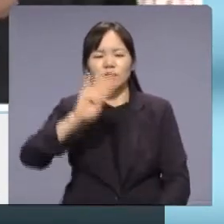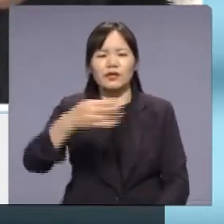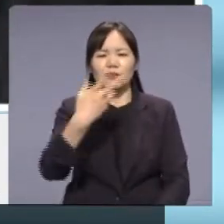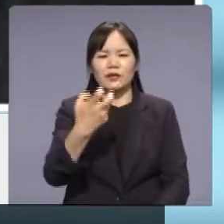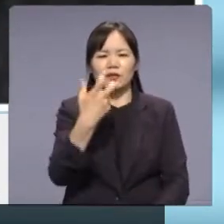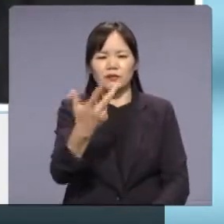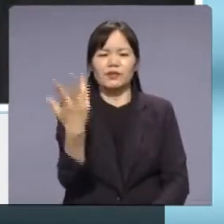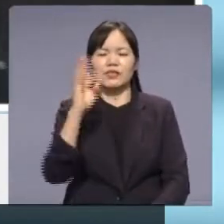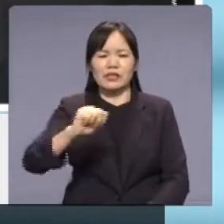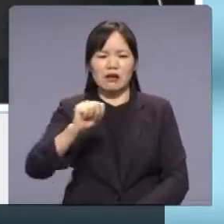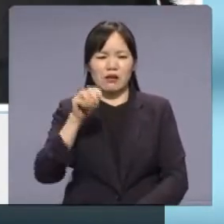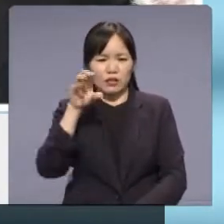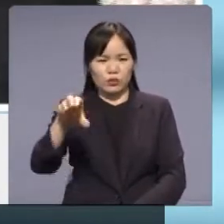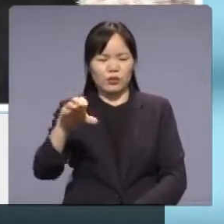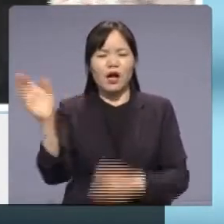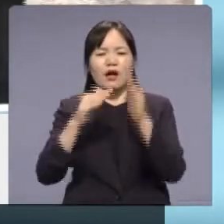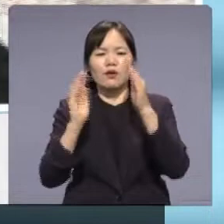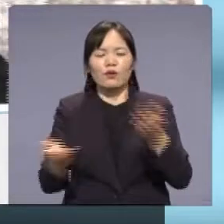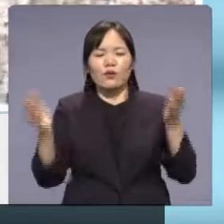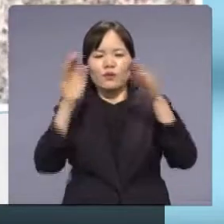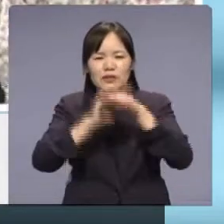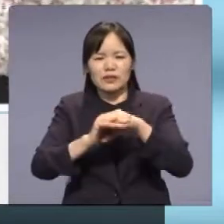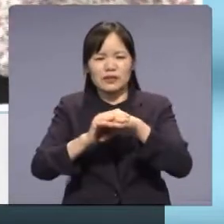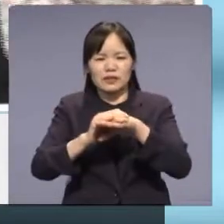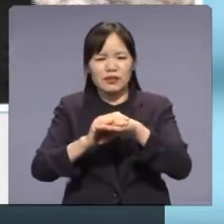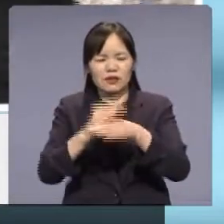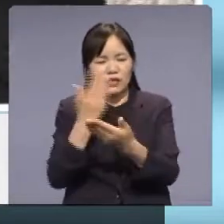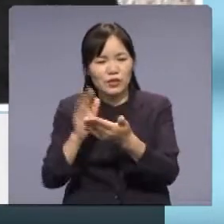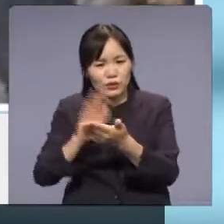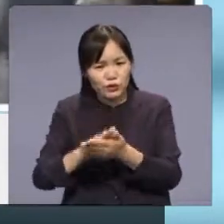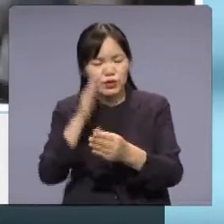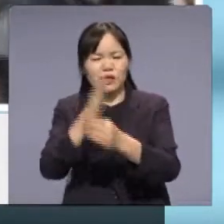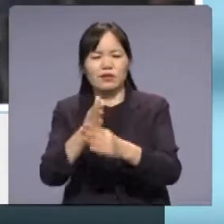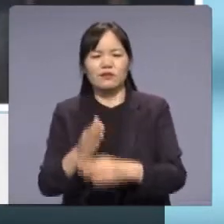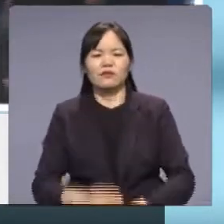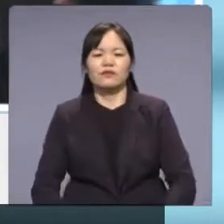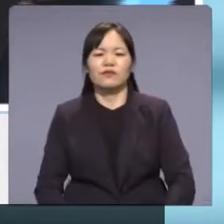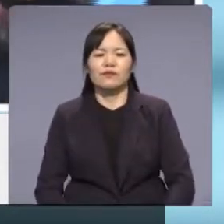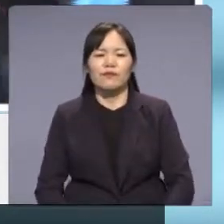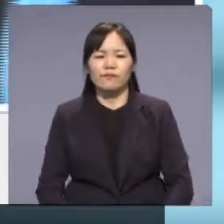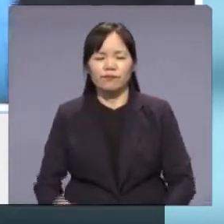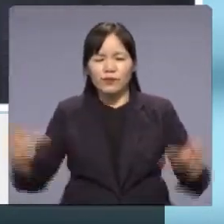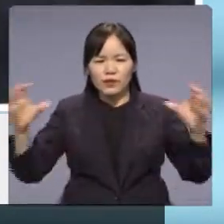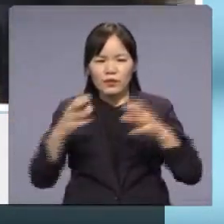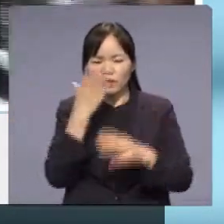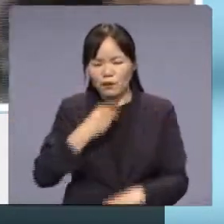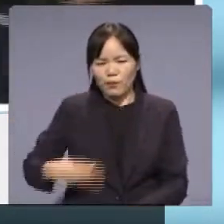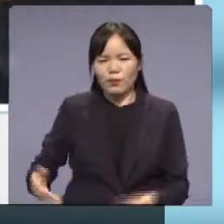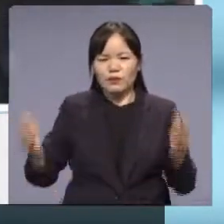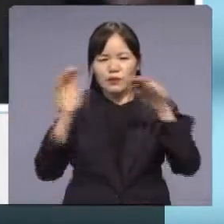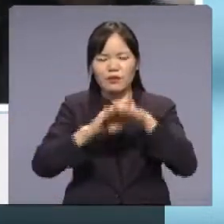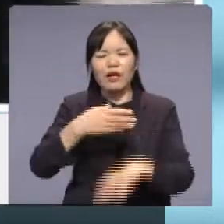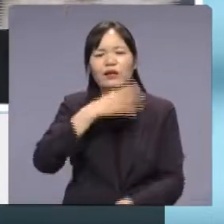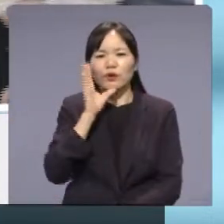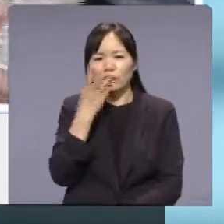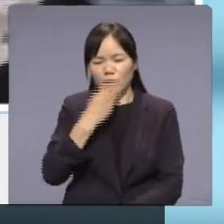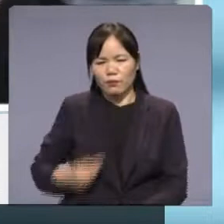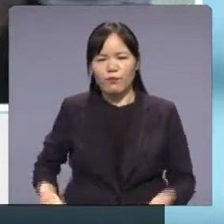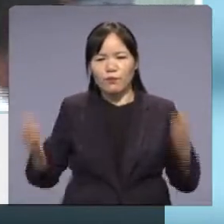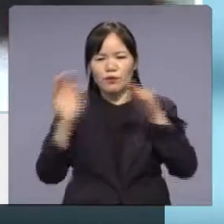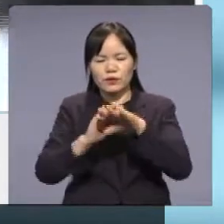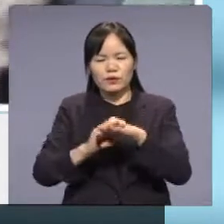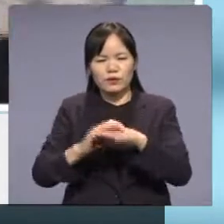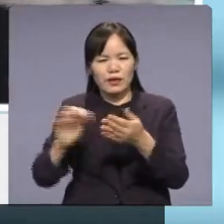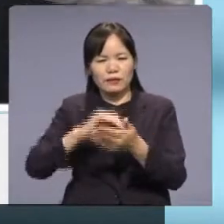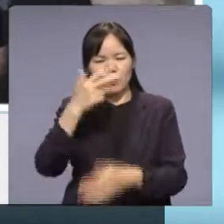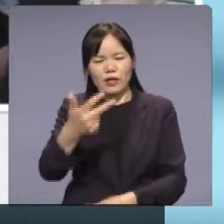477억을 들여서 지금 공공 시설을 또 복합화하고 있습니다. 거기에는 종합복지관, 노인복지관 등 7개의 이제 기관이 들어가게